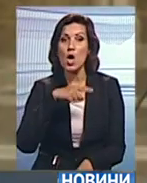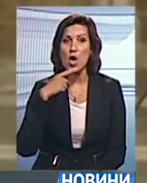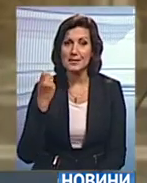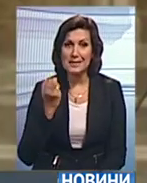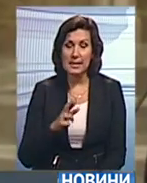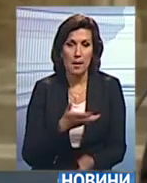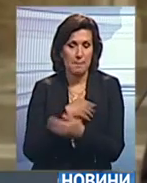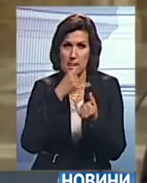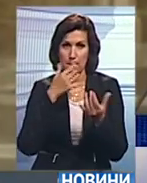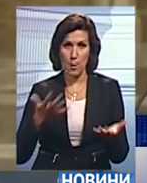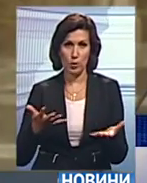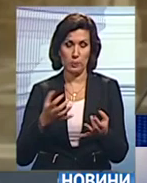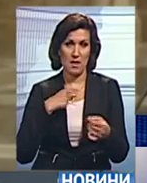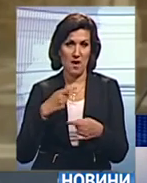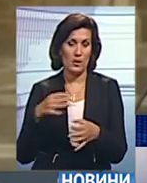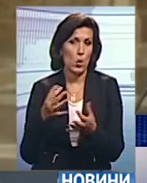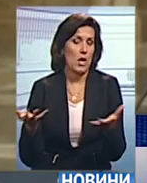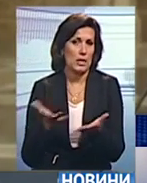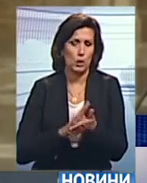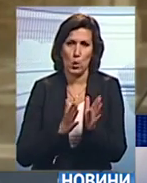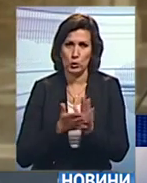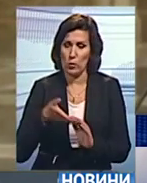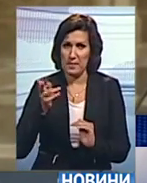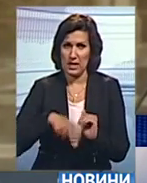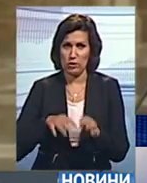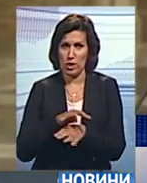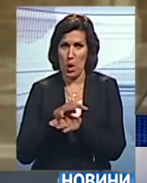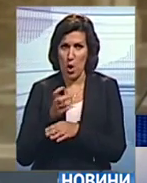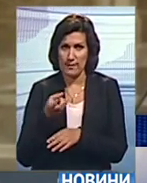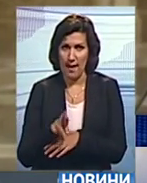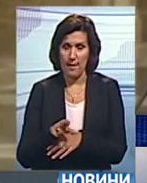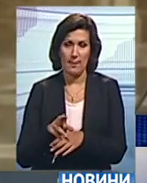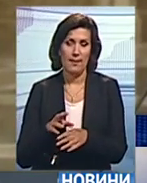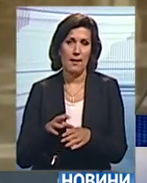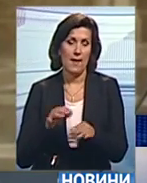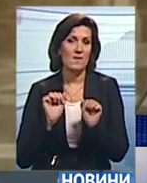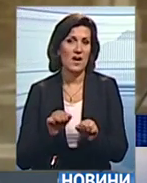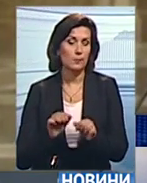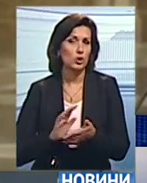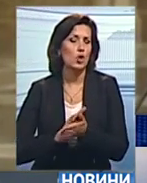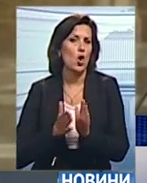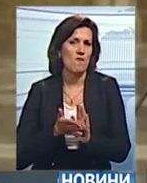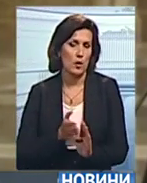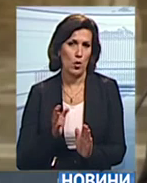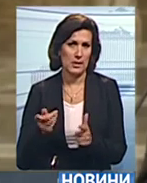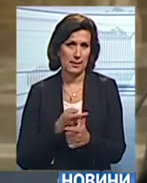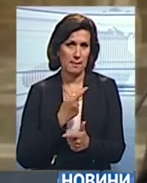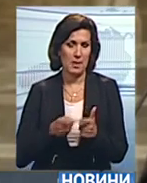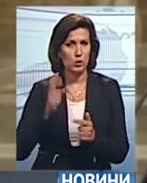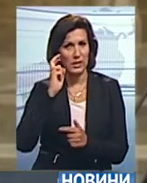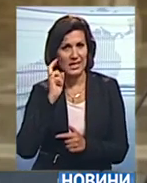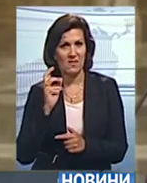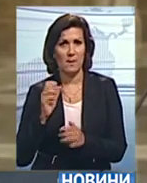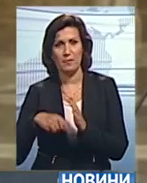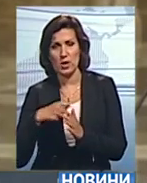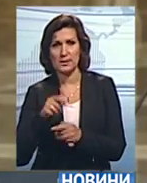Росія. Мы не можем говорить о каких-то условиях прекращения огня, о возможных договоренностях между